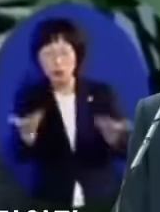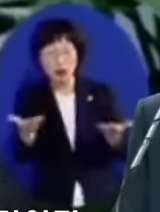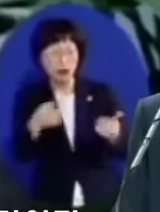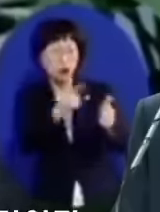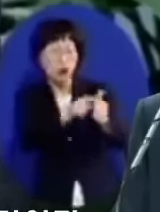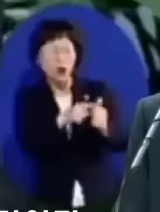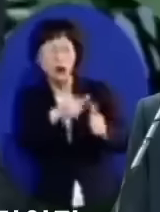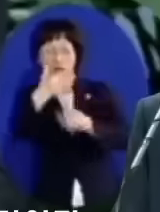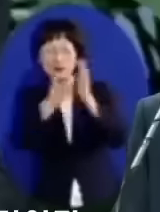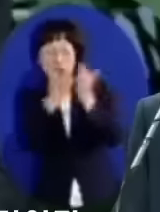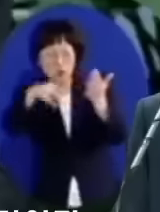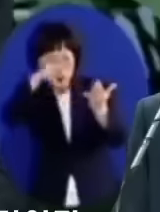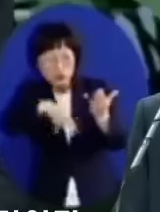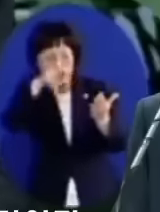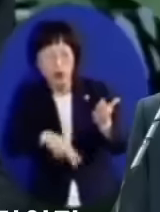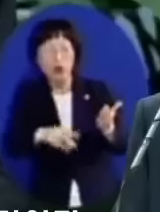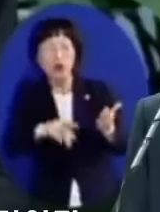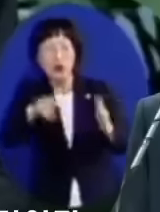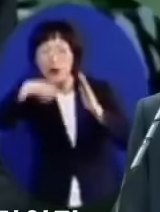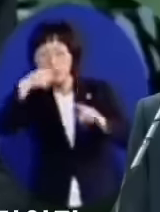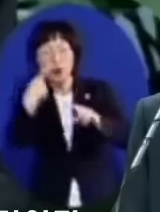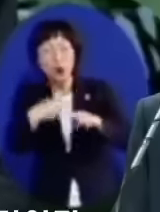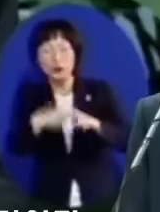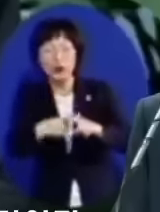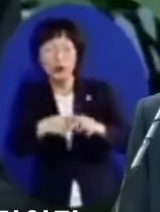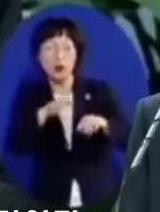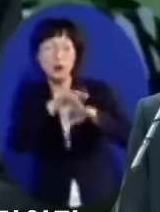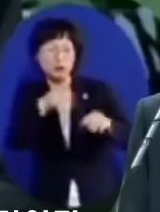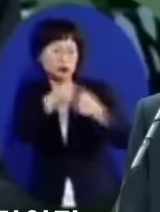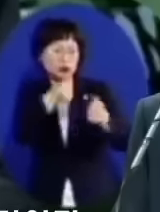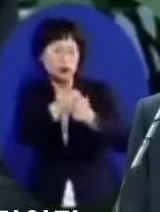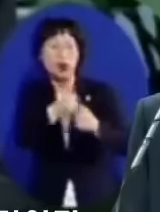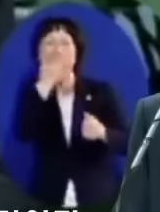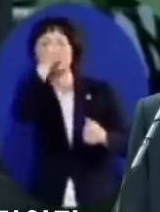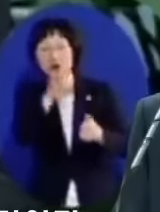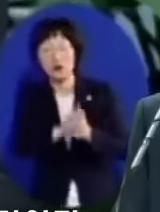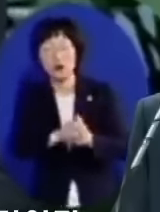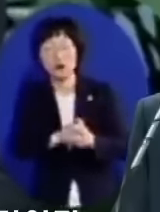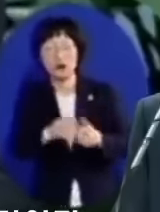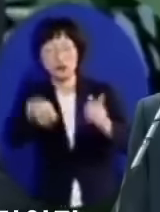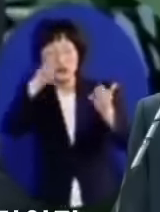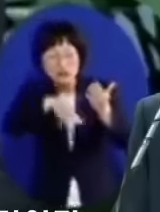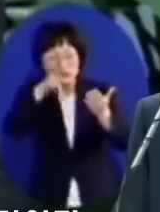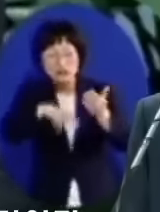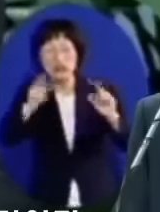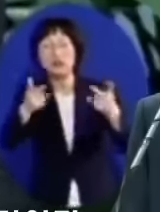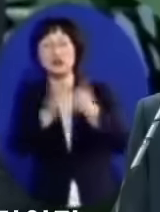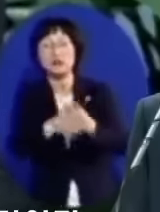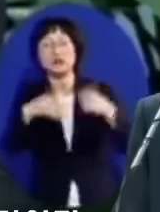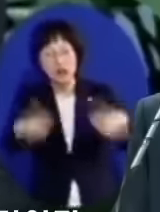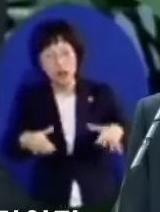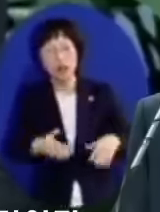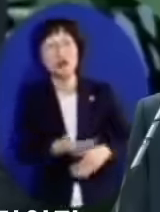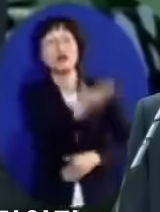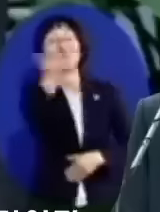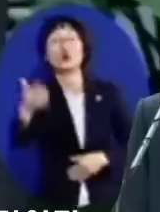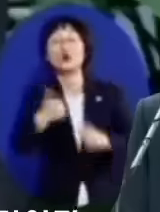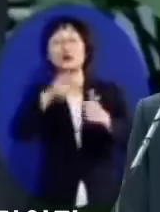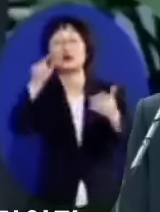먹어야 힘을 얻어서 마귀와 싸워 이기지. 성경을 안 먹으니까 약해지지 않느냐. 여러분 우리 예수 믿는